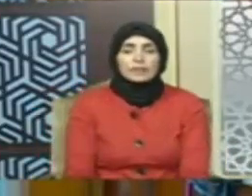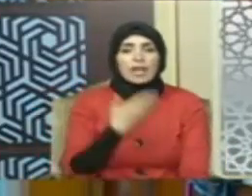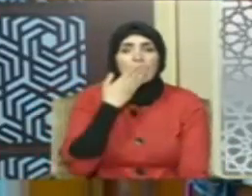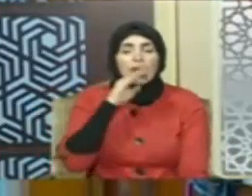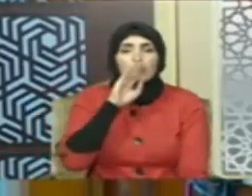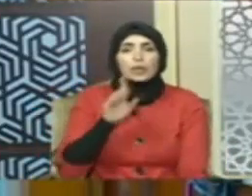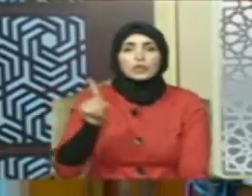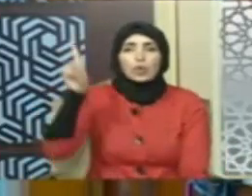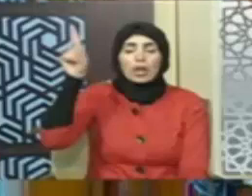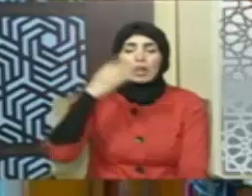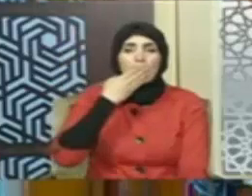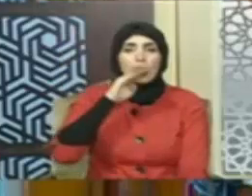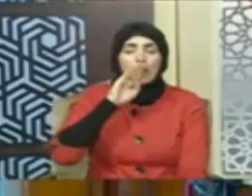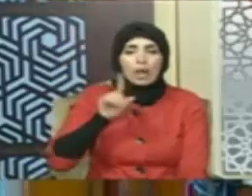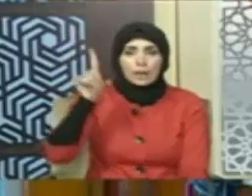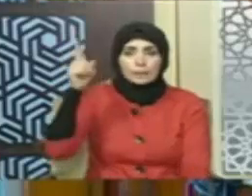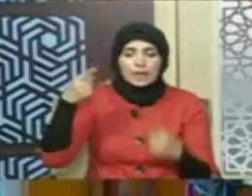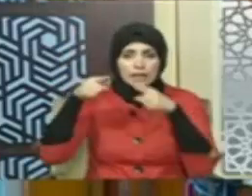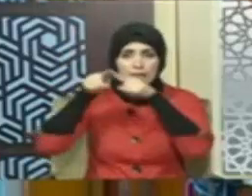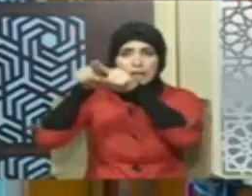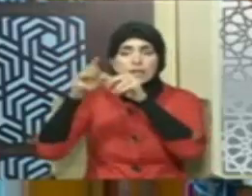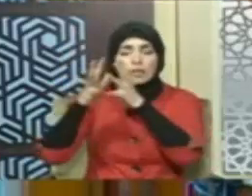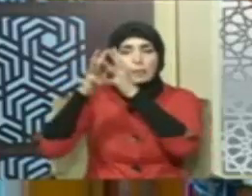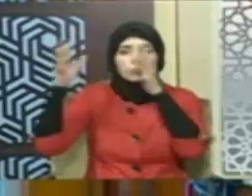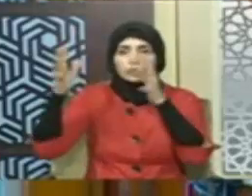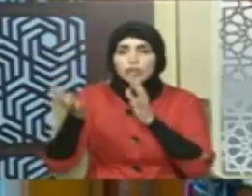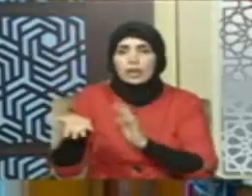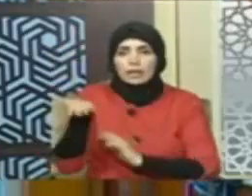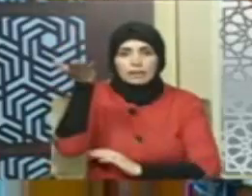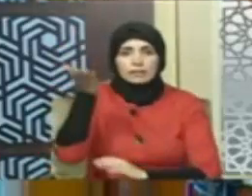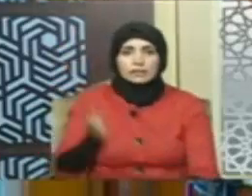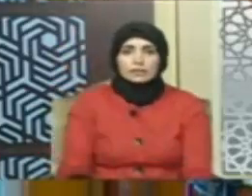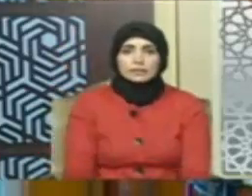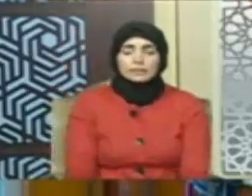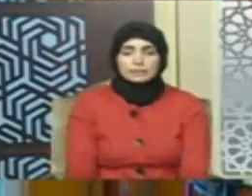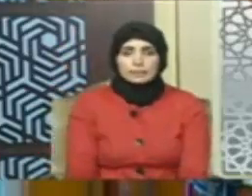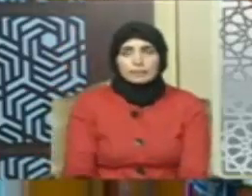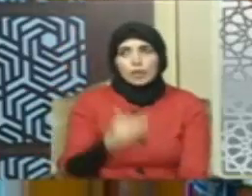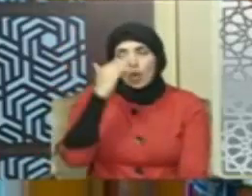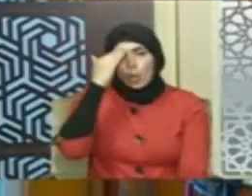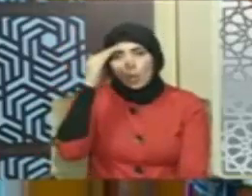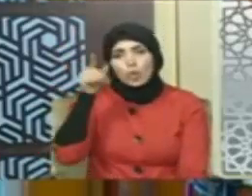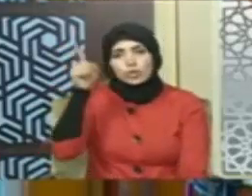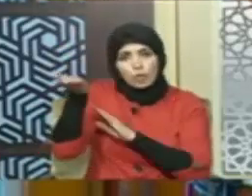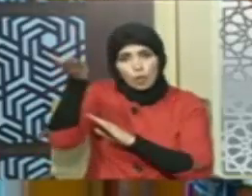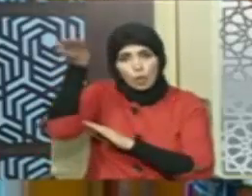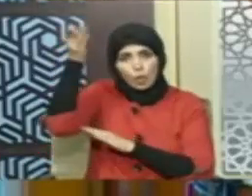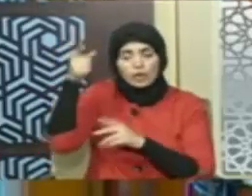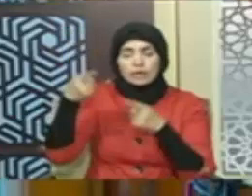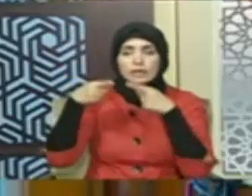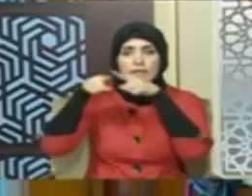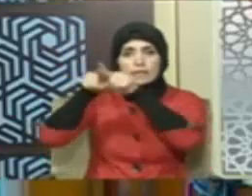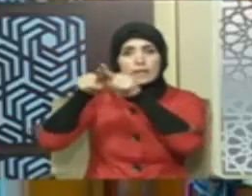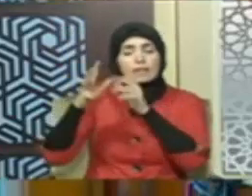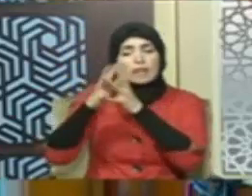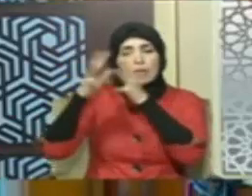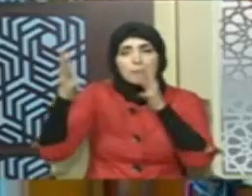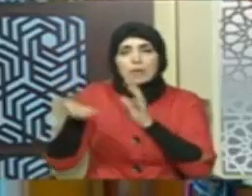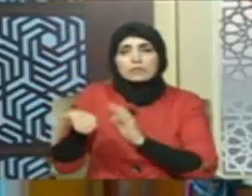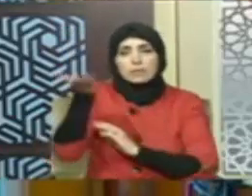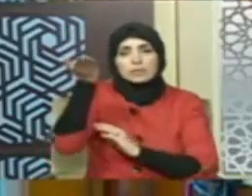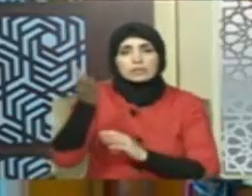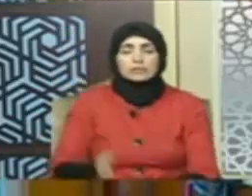أحمدك اللهم حمدا يليق بجلالك، وأثني عليك ثناء